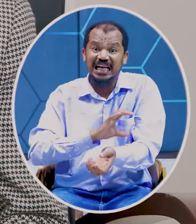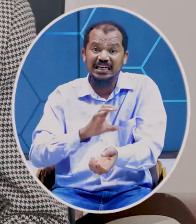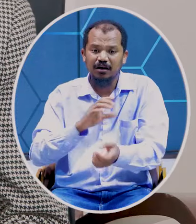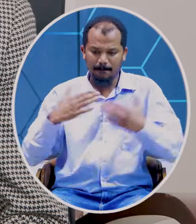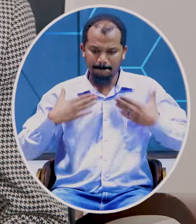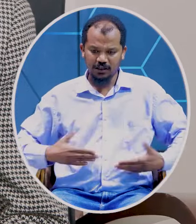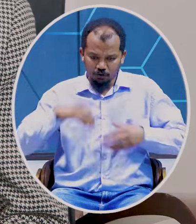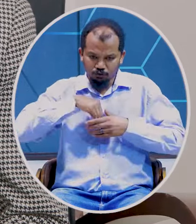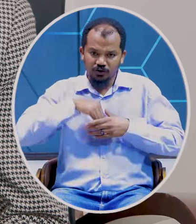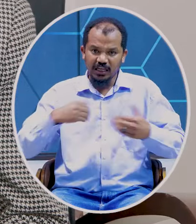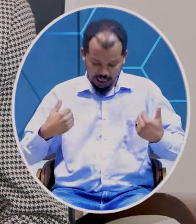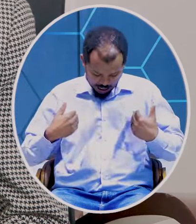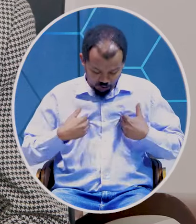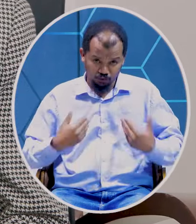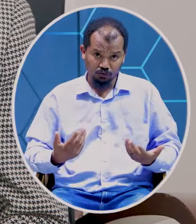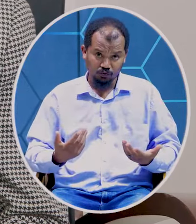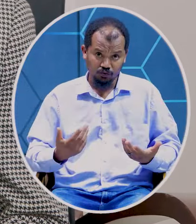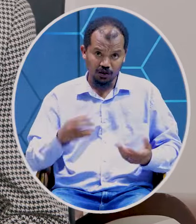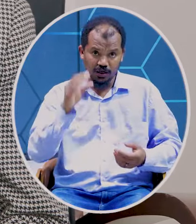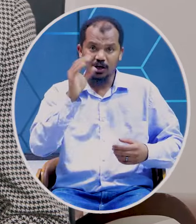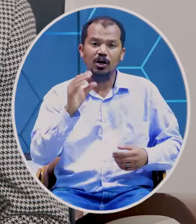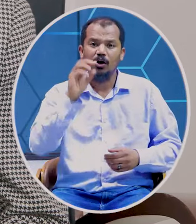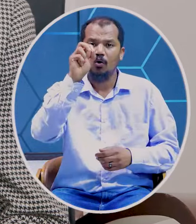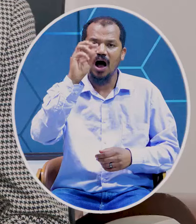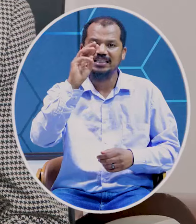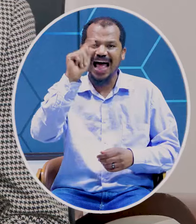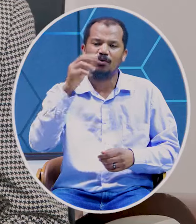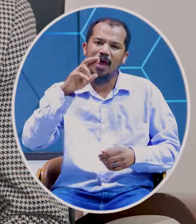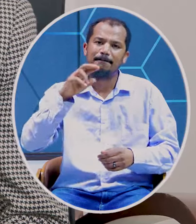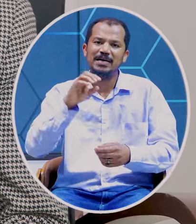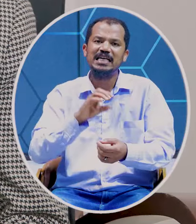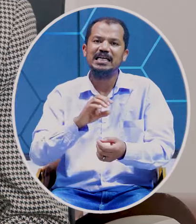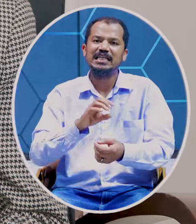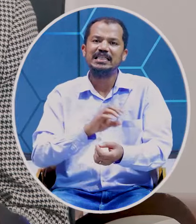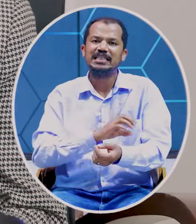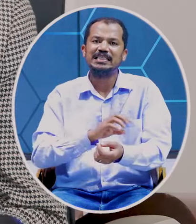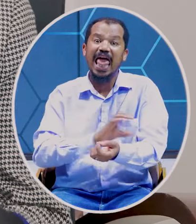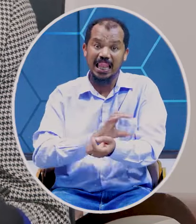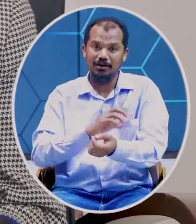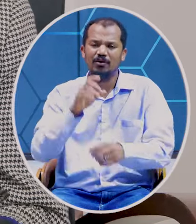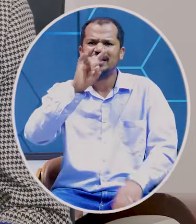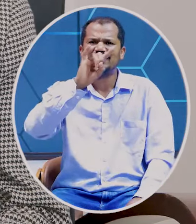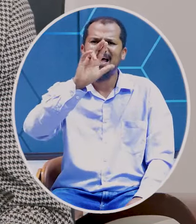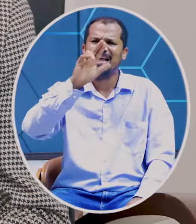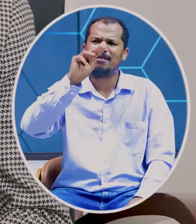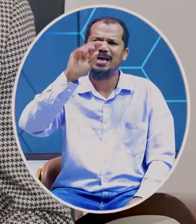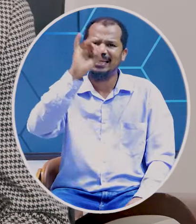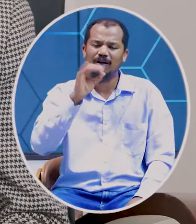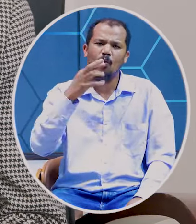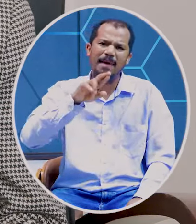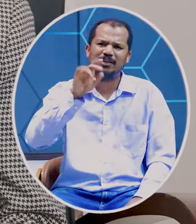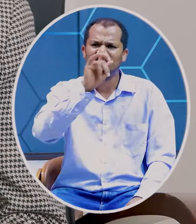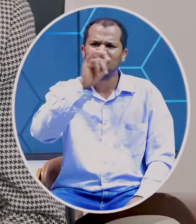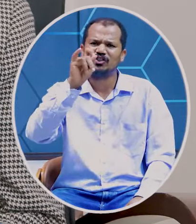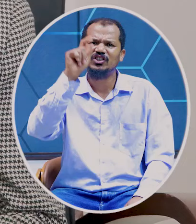በአጭሩ በሰውነታችን ውስጥ ያሉ ህዋሳት ወይም ሴል የምንላቸው እነሱ ውስጥ ደግሞ ዘረመል የምንለው ወይም ጂን